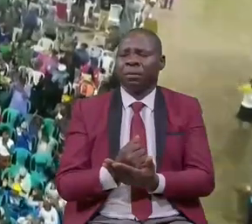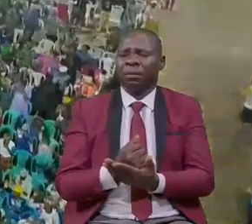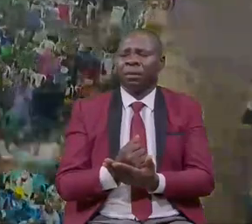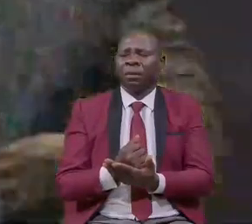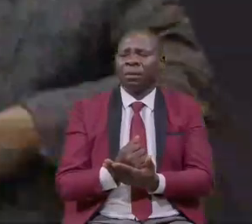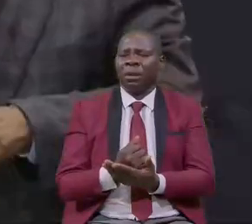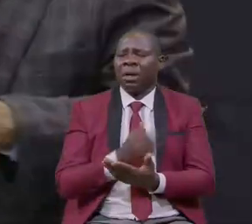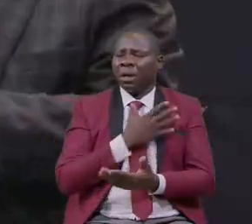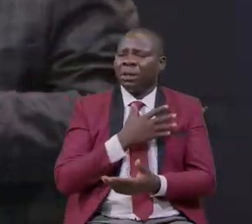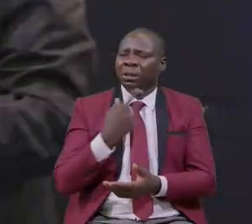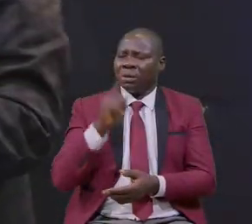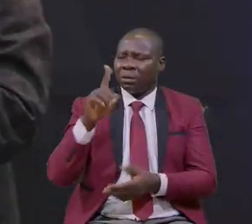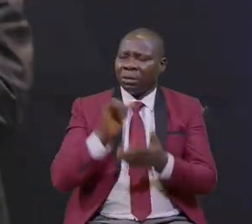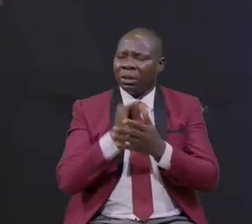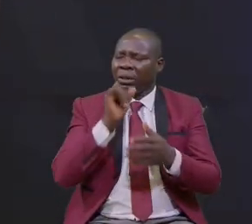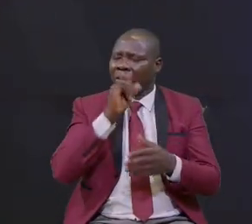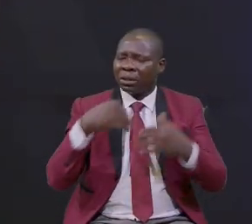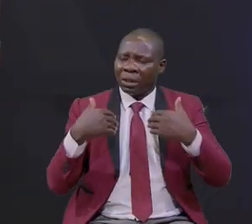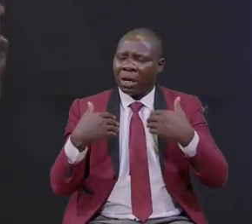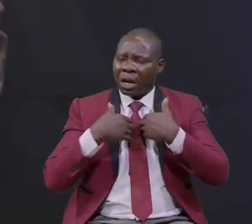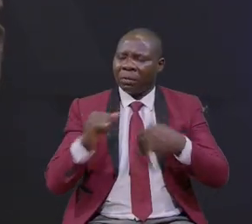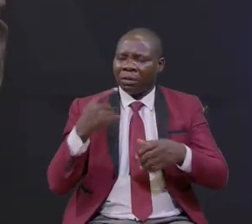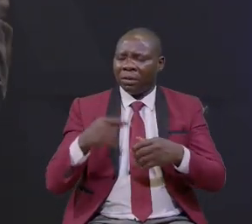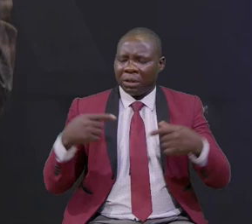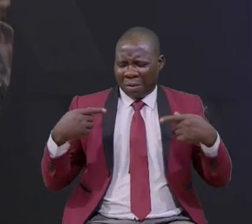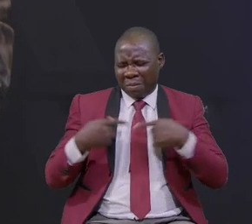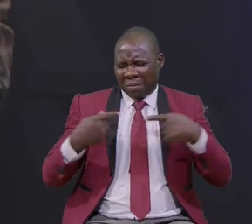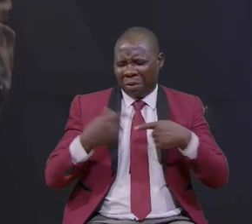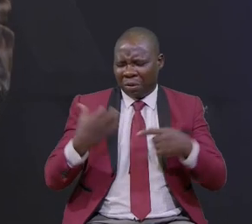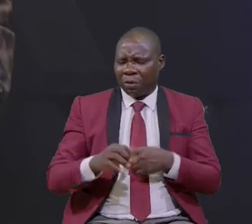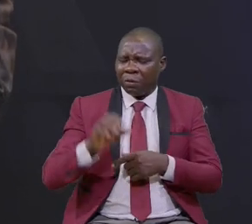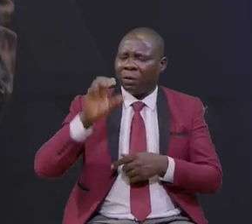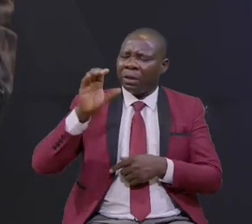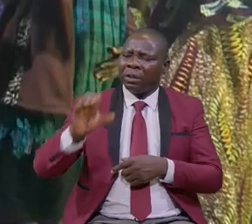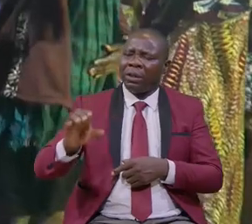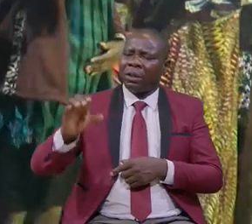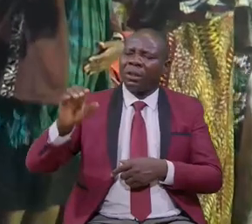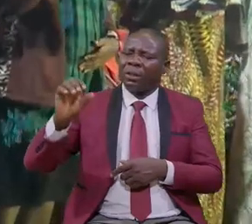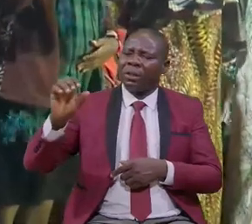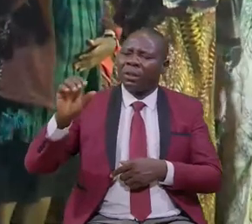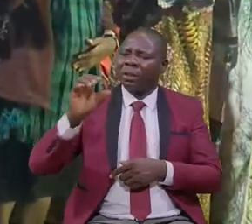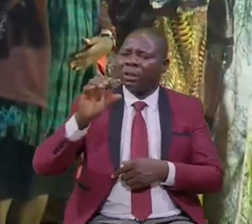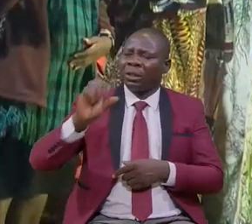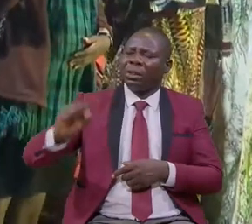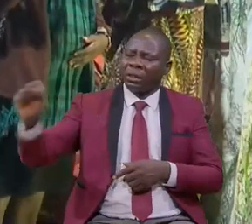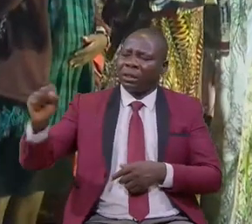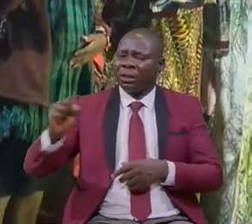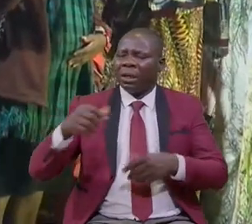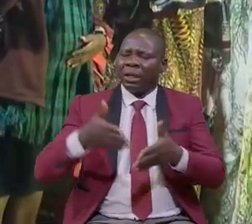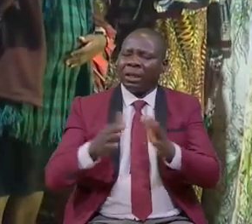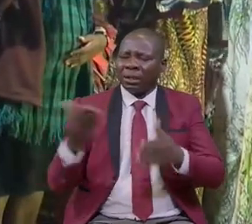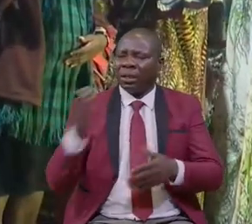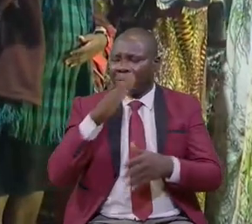Et celui qui a la douleur, comme d'épanouistose. J'envoie le calme dans ton corps maintenant.